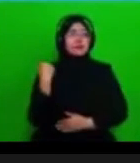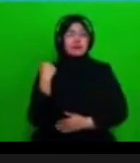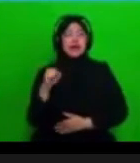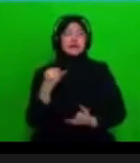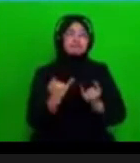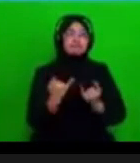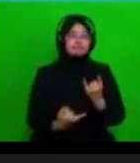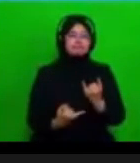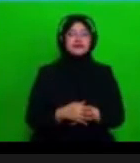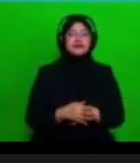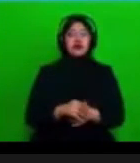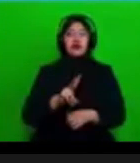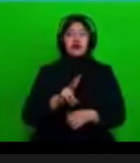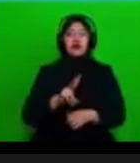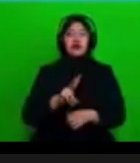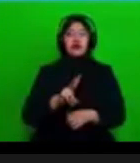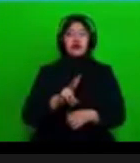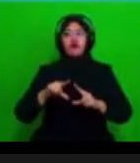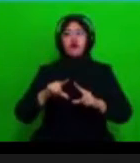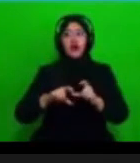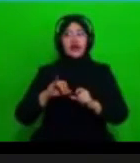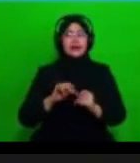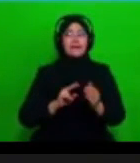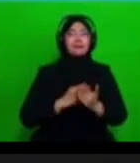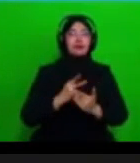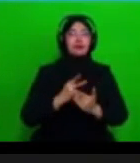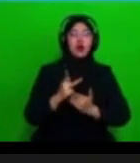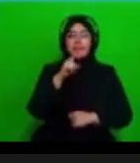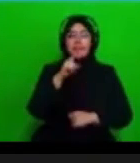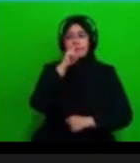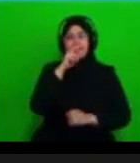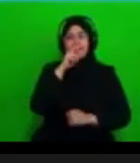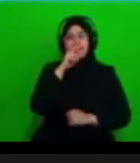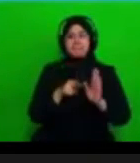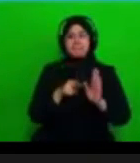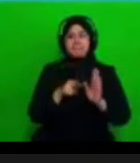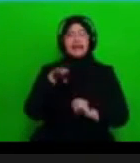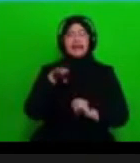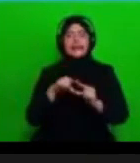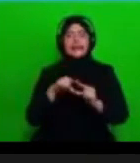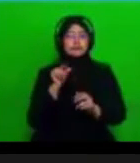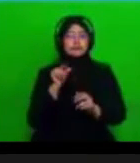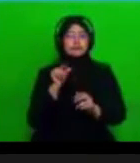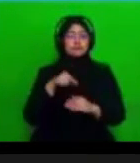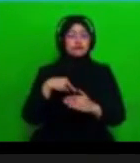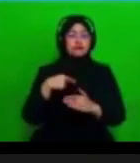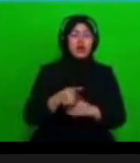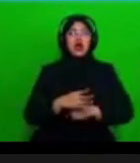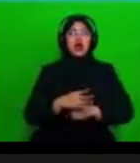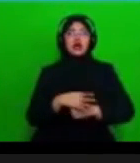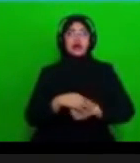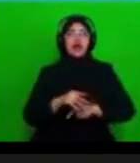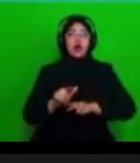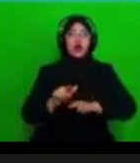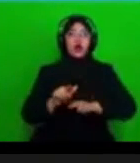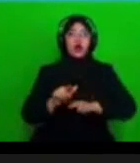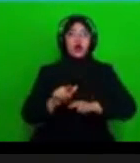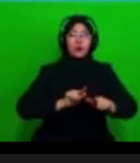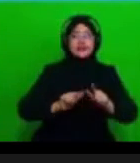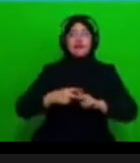kampus vokasi ya. Kita meneruskan programnya Pak Nizam tadi, kita detailkan untuk kampus merdeka vokasi, ada